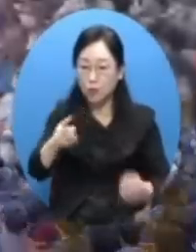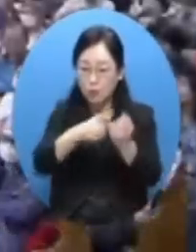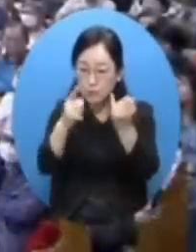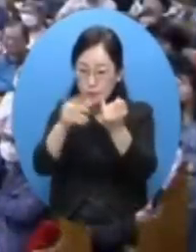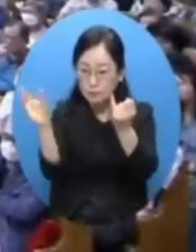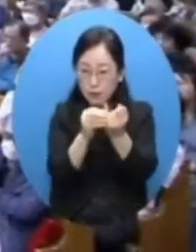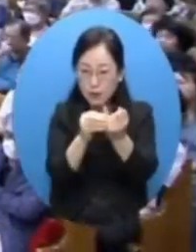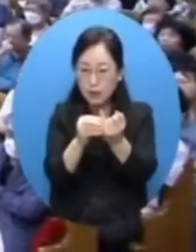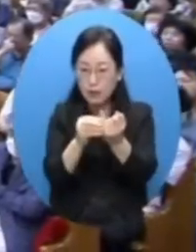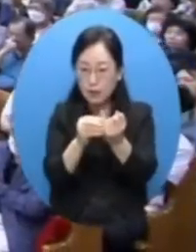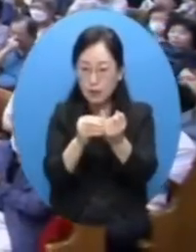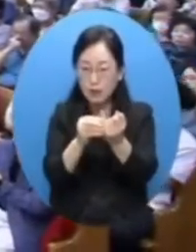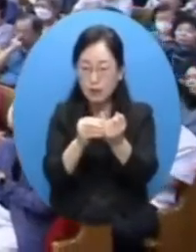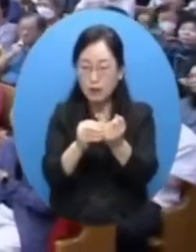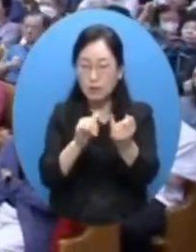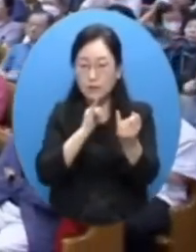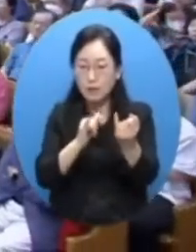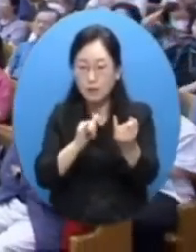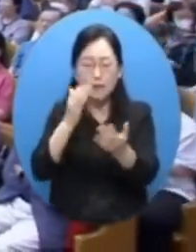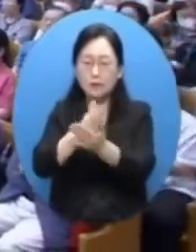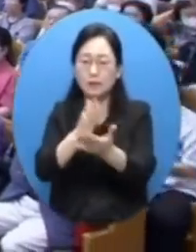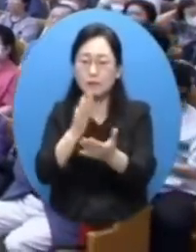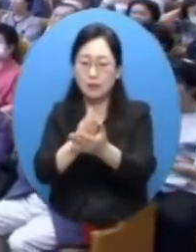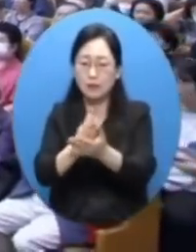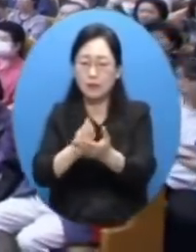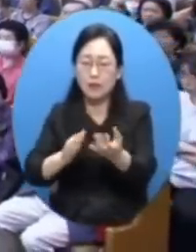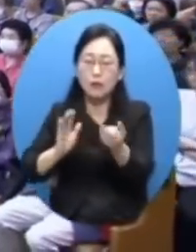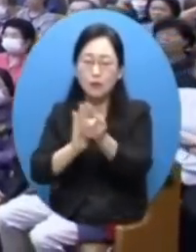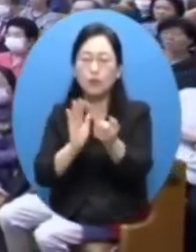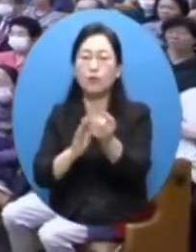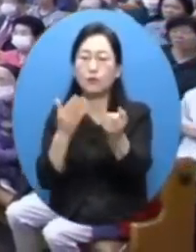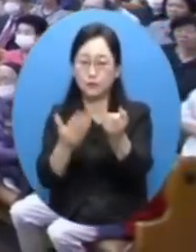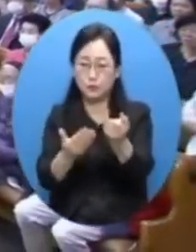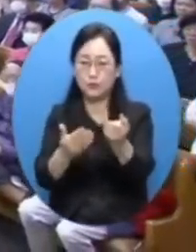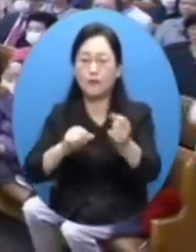않도록 미혼모를 돕는 활동을 해서 그